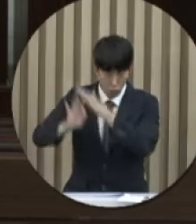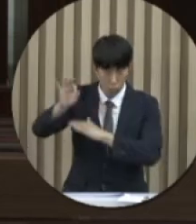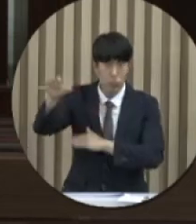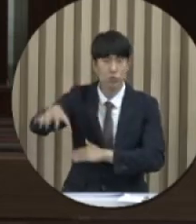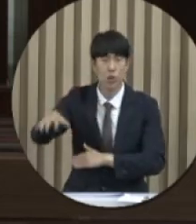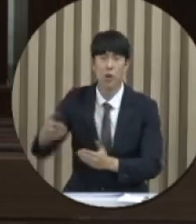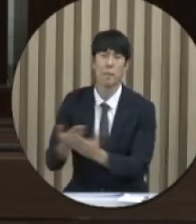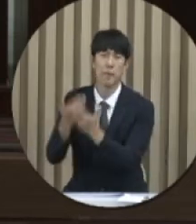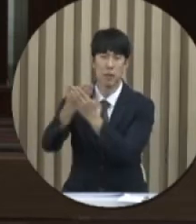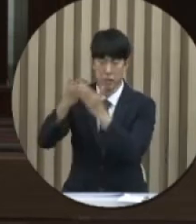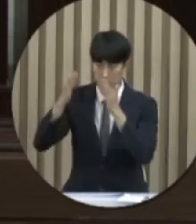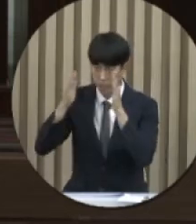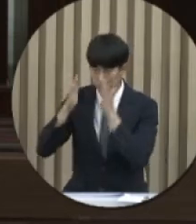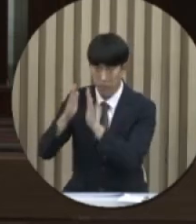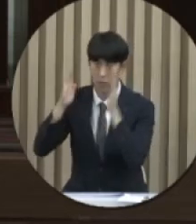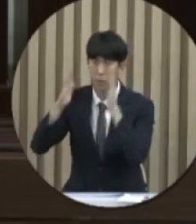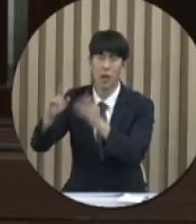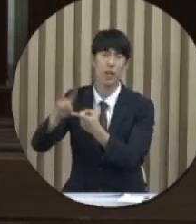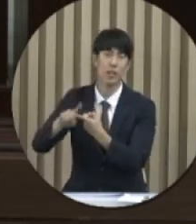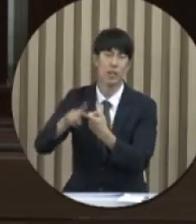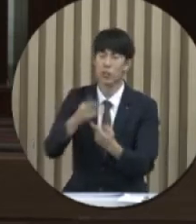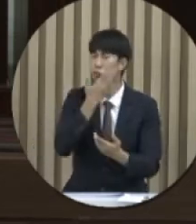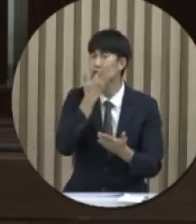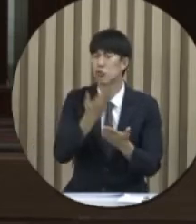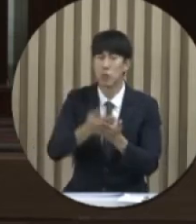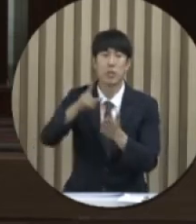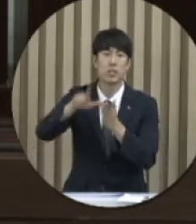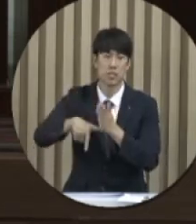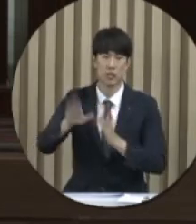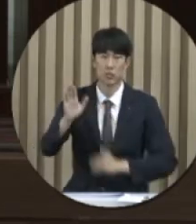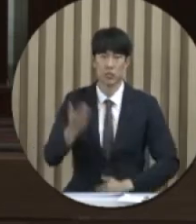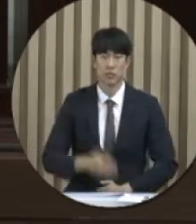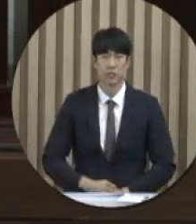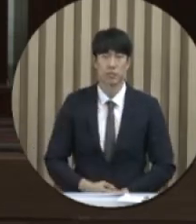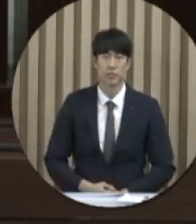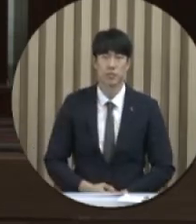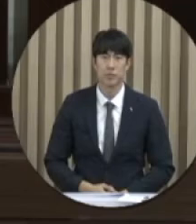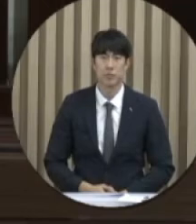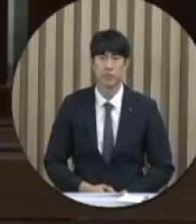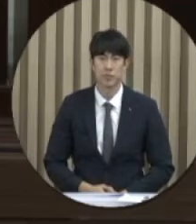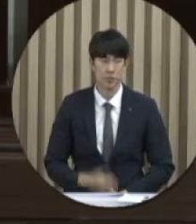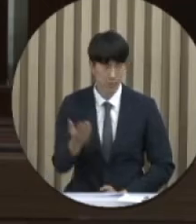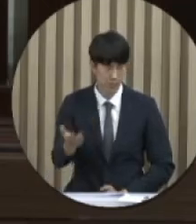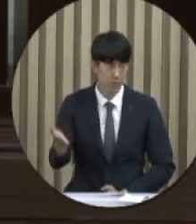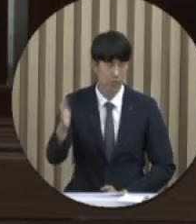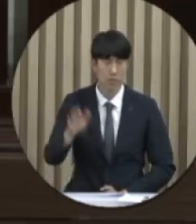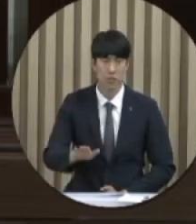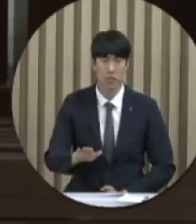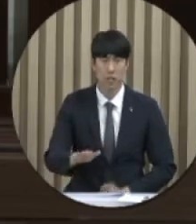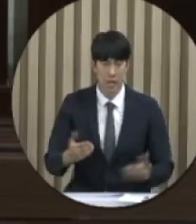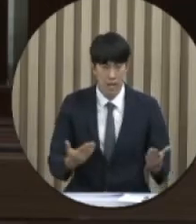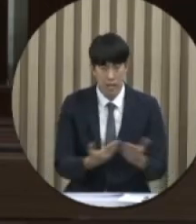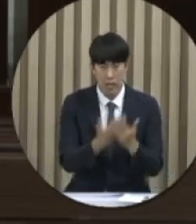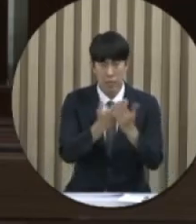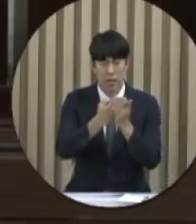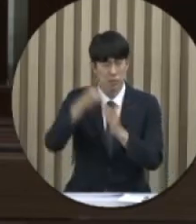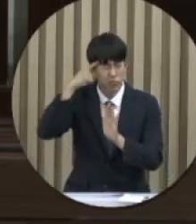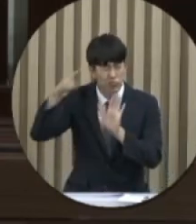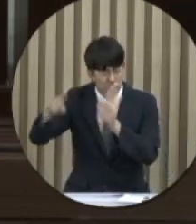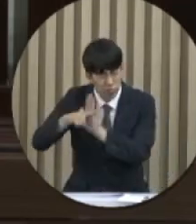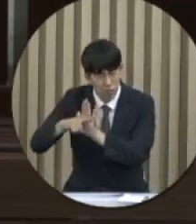방향에 대하여 중요한 전환점의 계기가 될 것입니다. 그러나 개발의 부정적 기류로